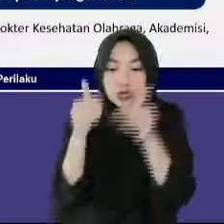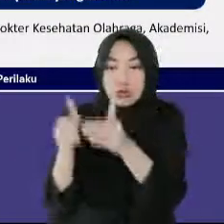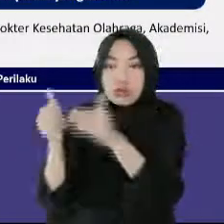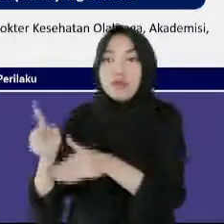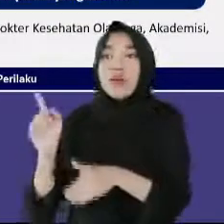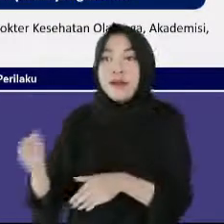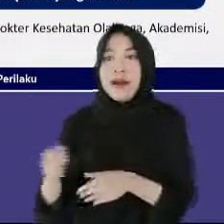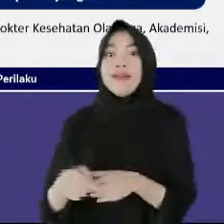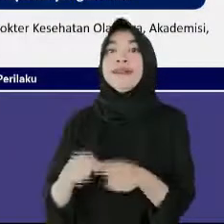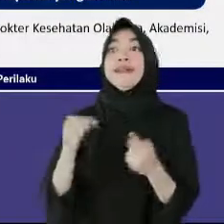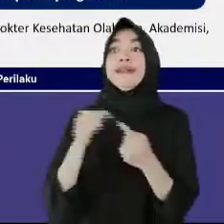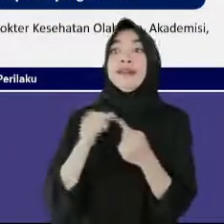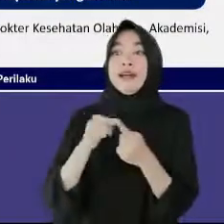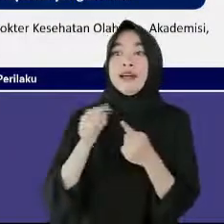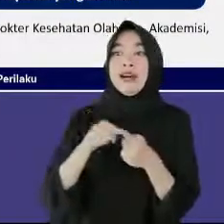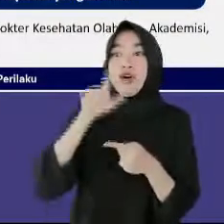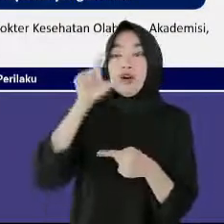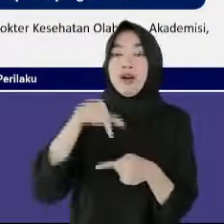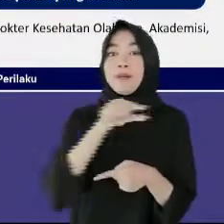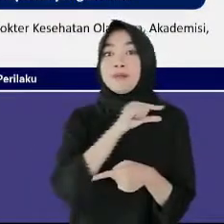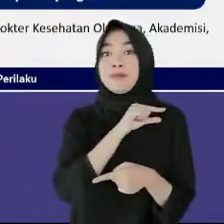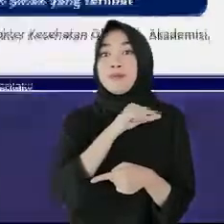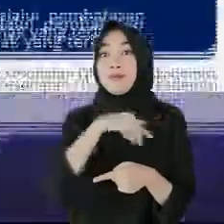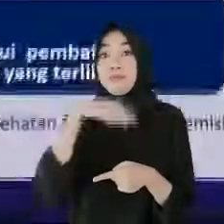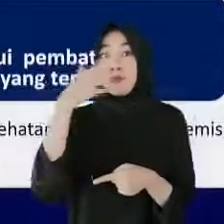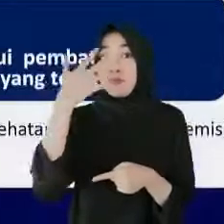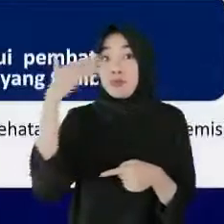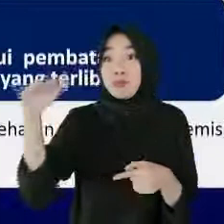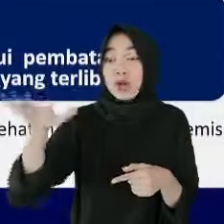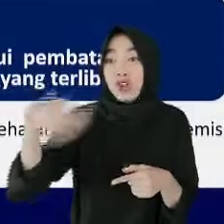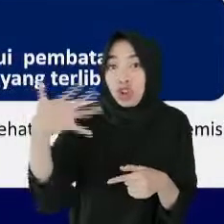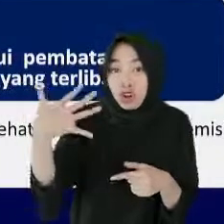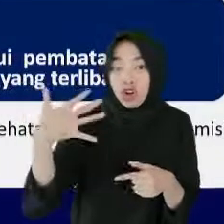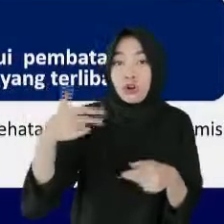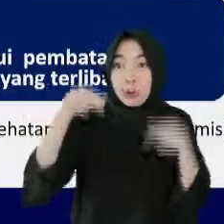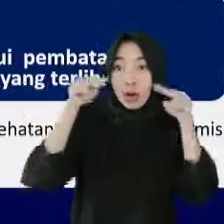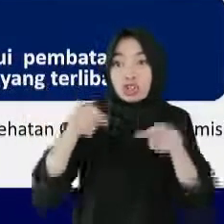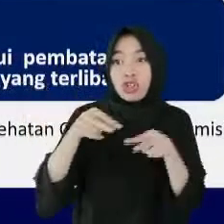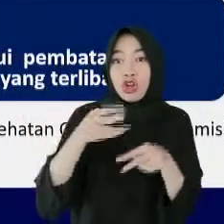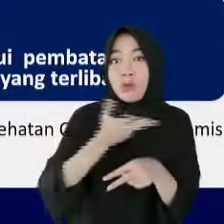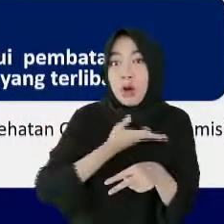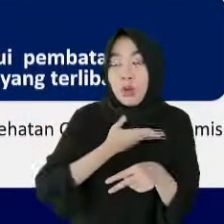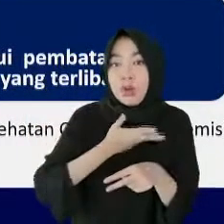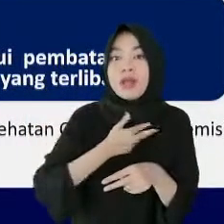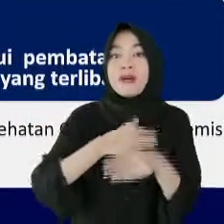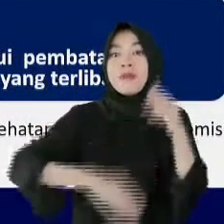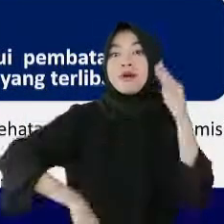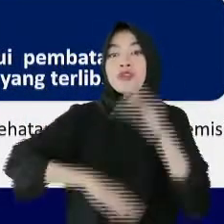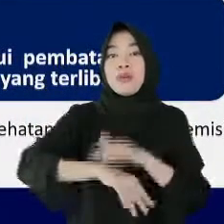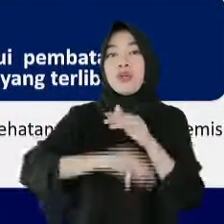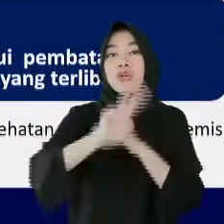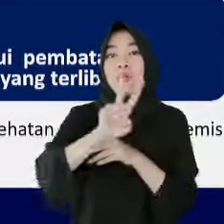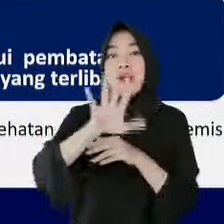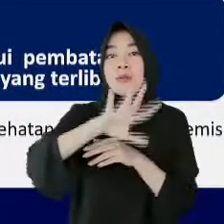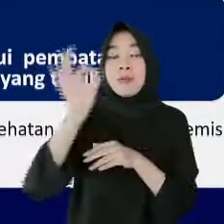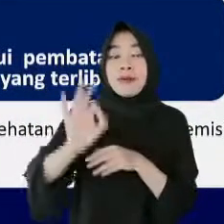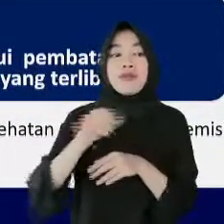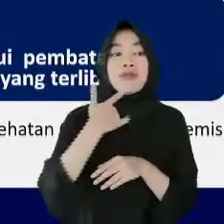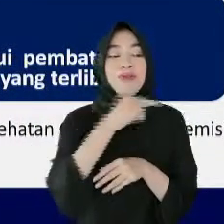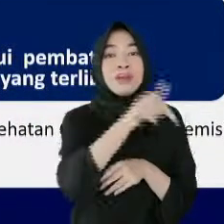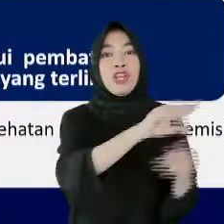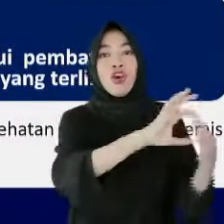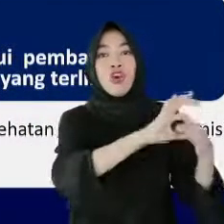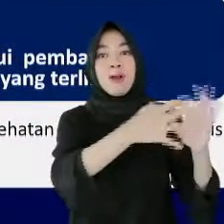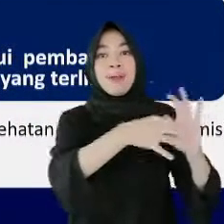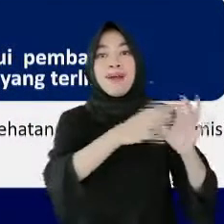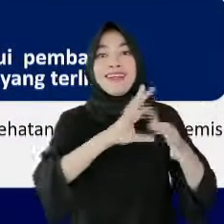penonton maksimal 25% dan penonton itu kan seperti halnya kita belajar dilihat dari Olimpiade Tokyo